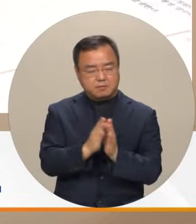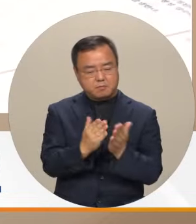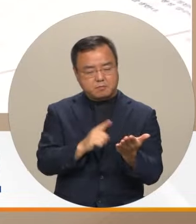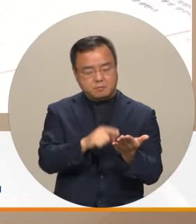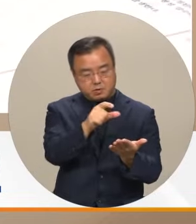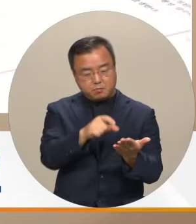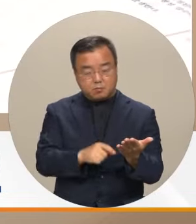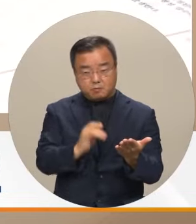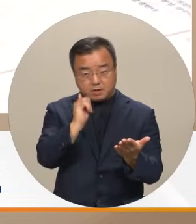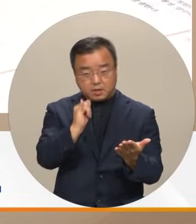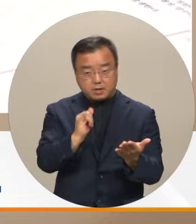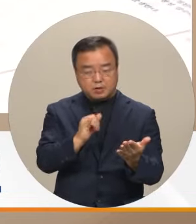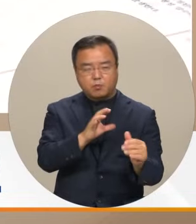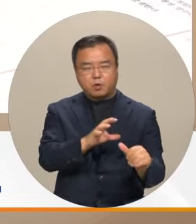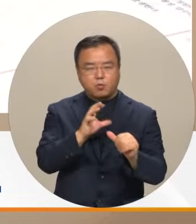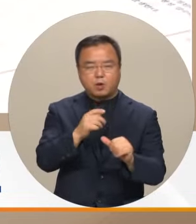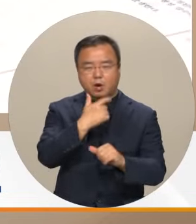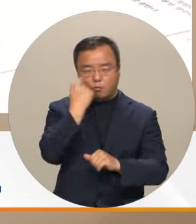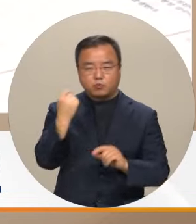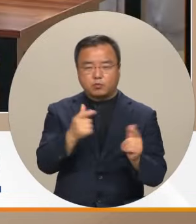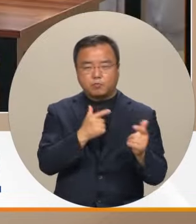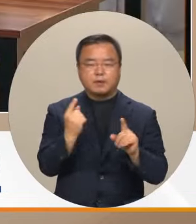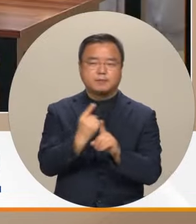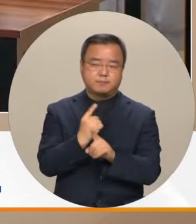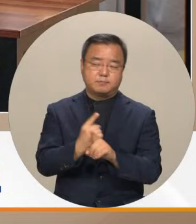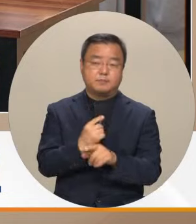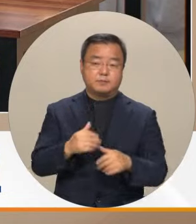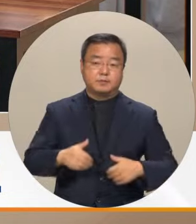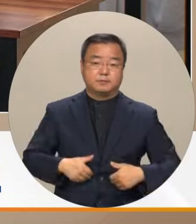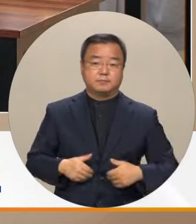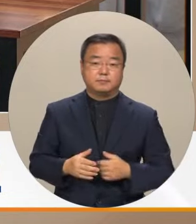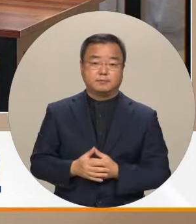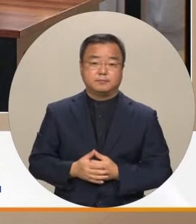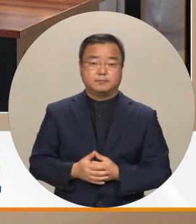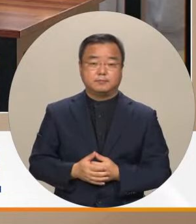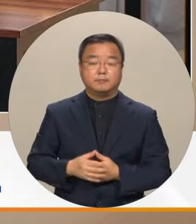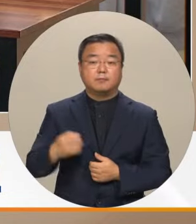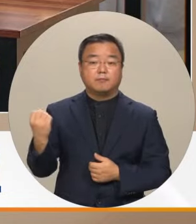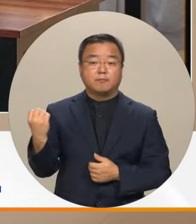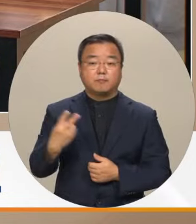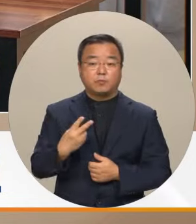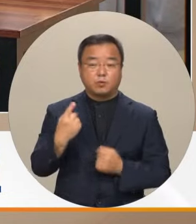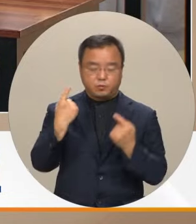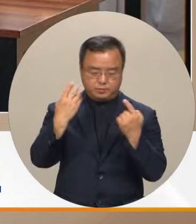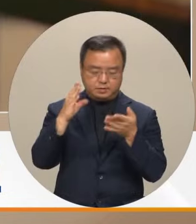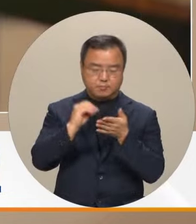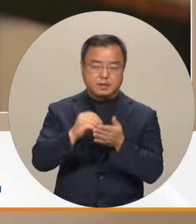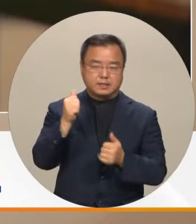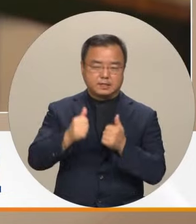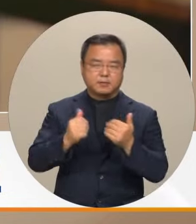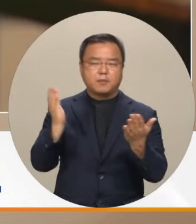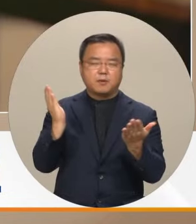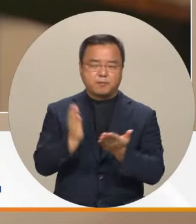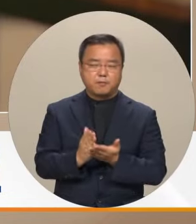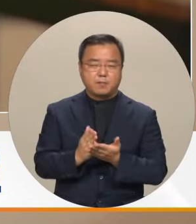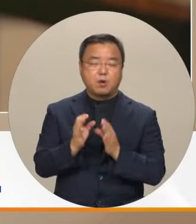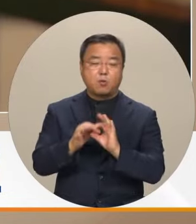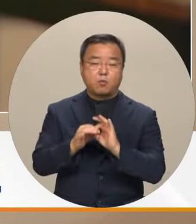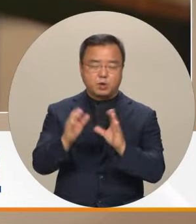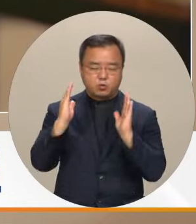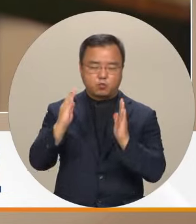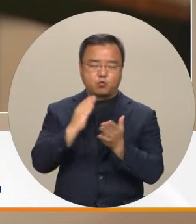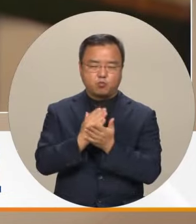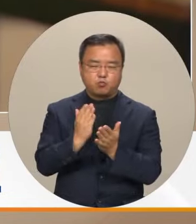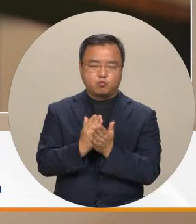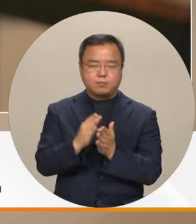활용해서 부족한 부분을 보완하는 것이 바람직할 거라고 생각합니다 자 또 수능 시험 시간에 맞춰서 해당 과목을 공부해 보는